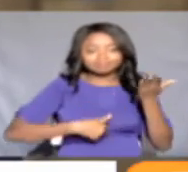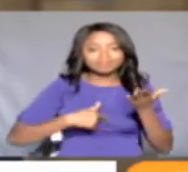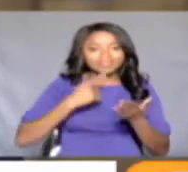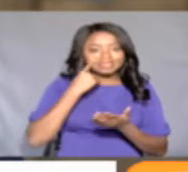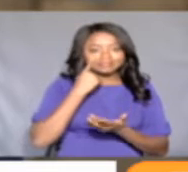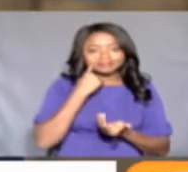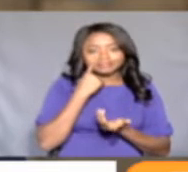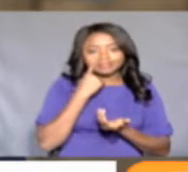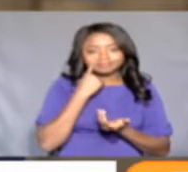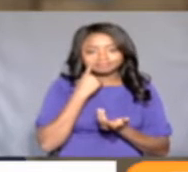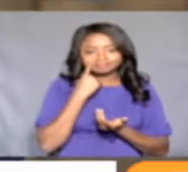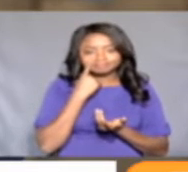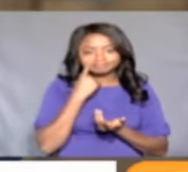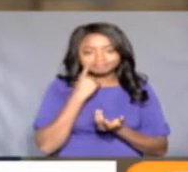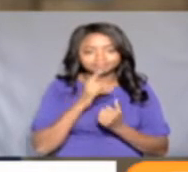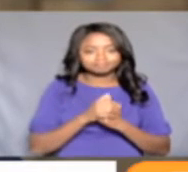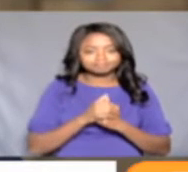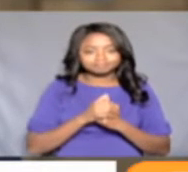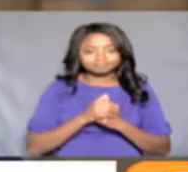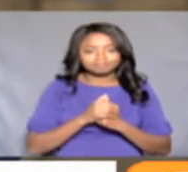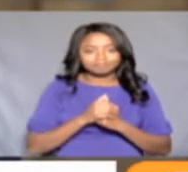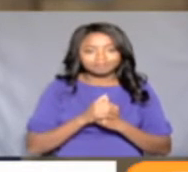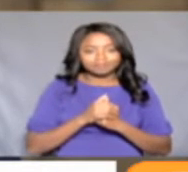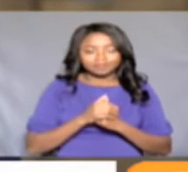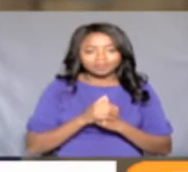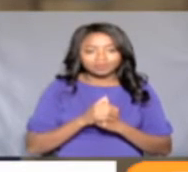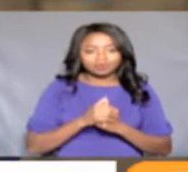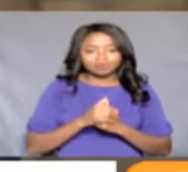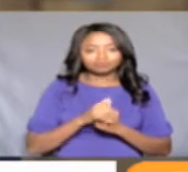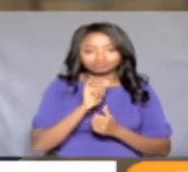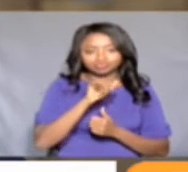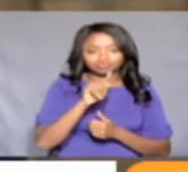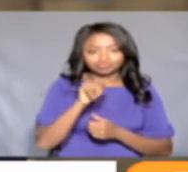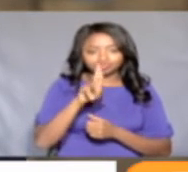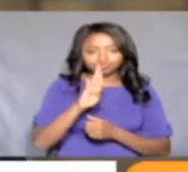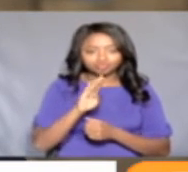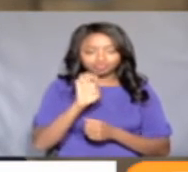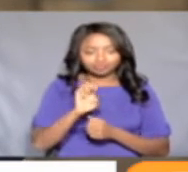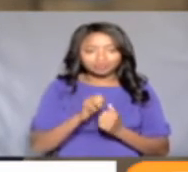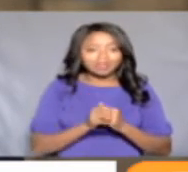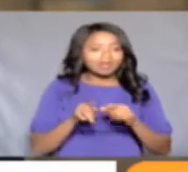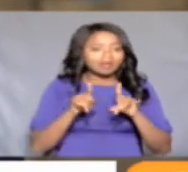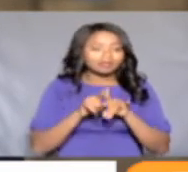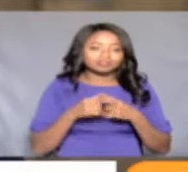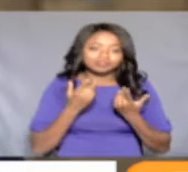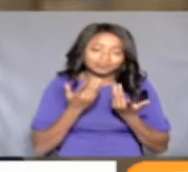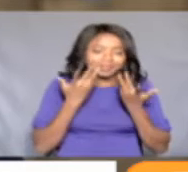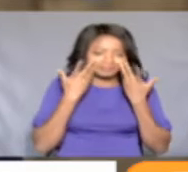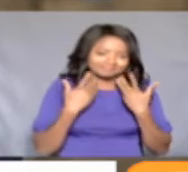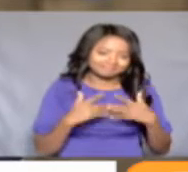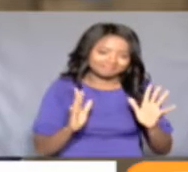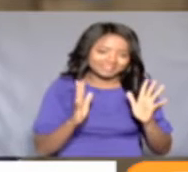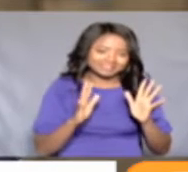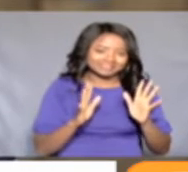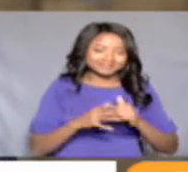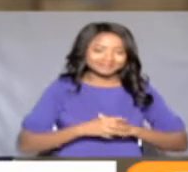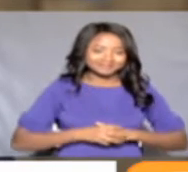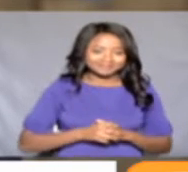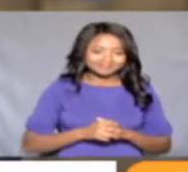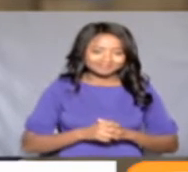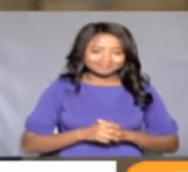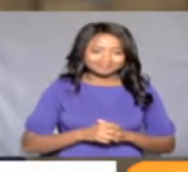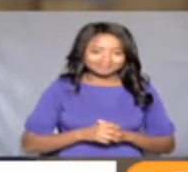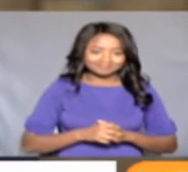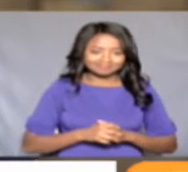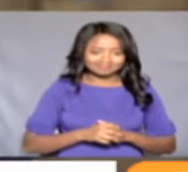Part 1 or Part 2, which aired today, you can catch that on YouTube as well. Sadly, all good things must come to an end, including our town hall. My